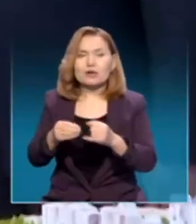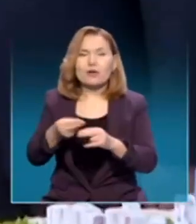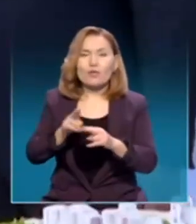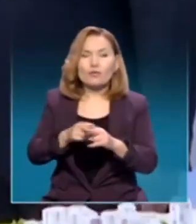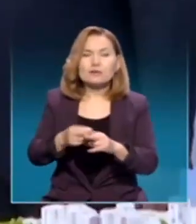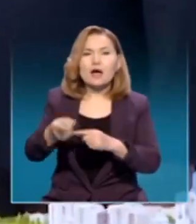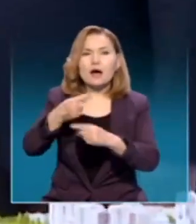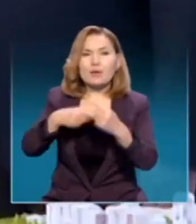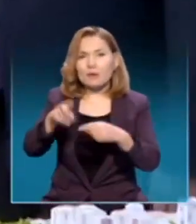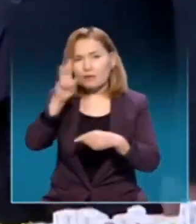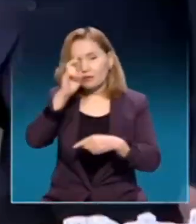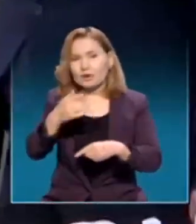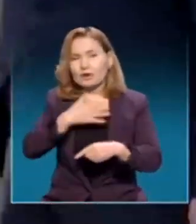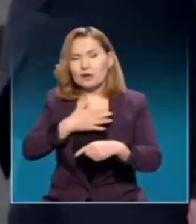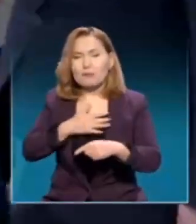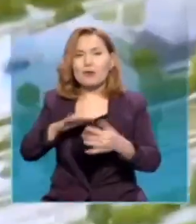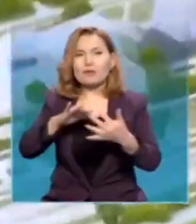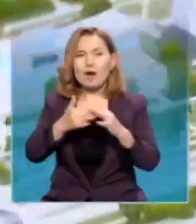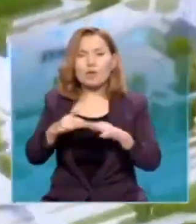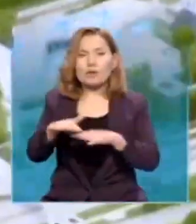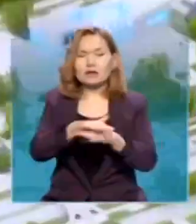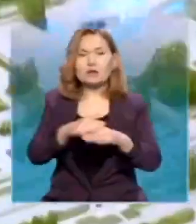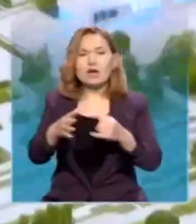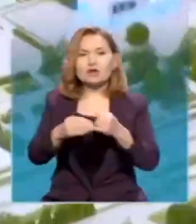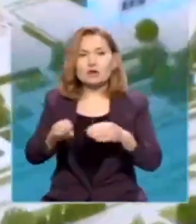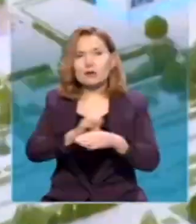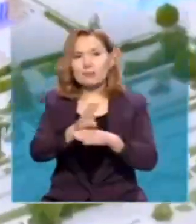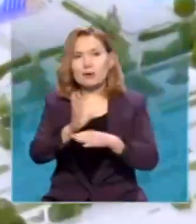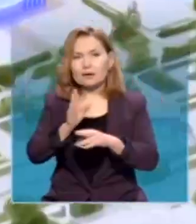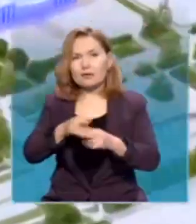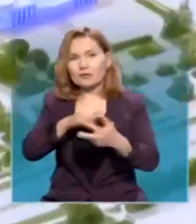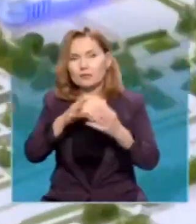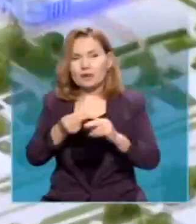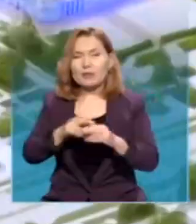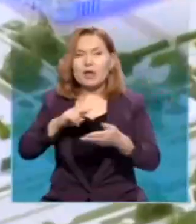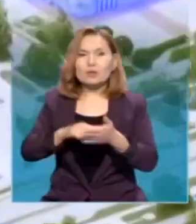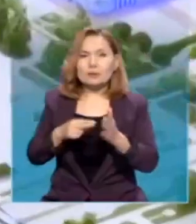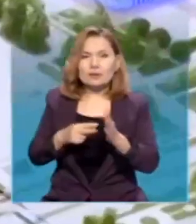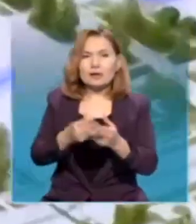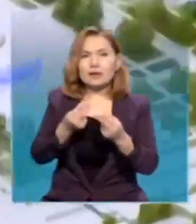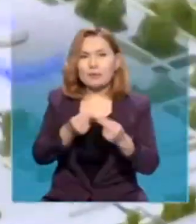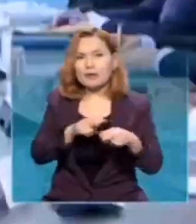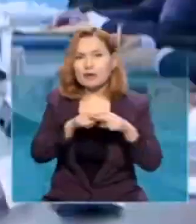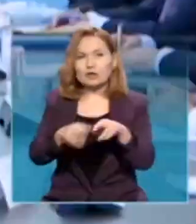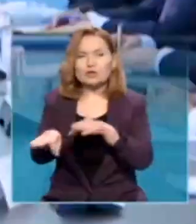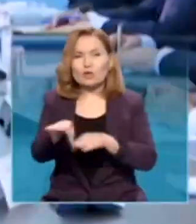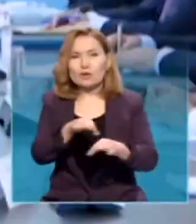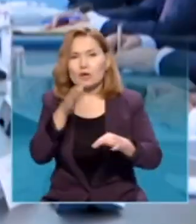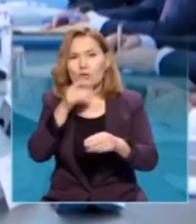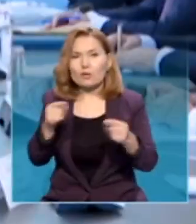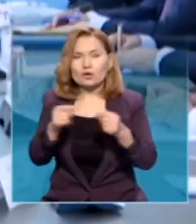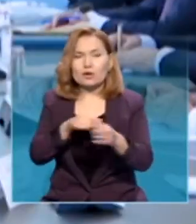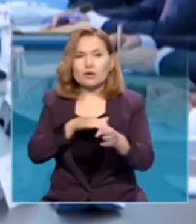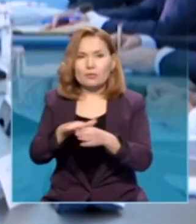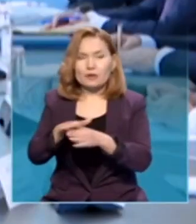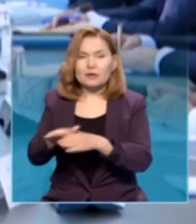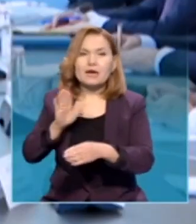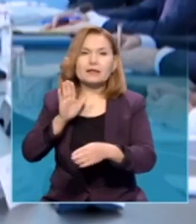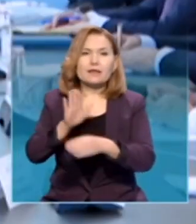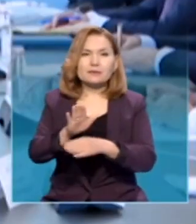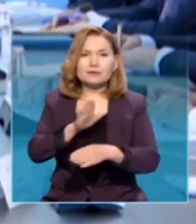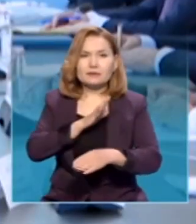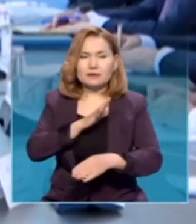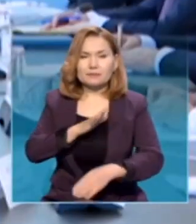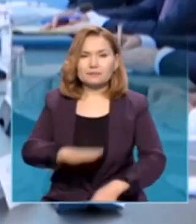тұрғындары жайылыммен қамтамасыз етілуі тиіс. Сонымен қатар Әлихан Смайылов жоспарланған инвестициялық жобаларды уақытылы іске асыруды